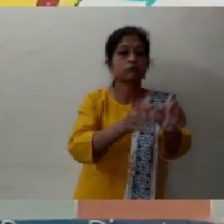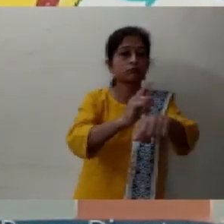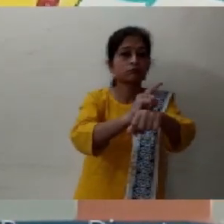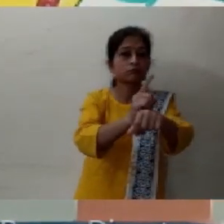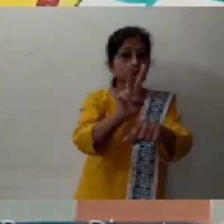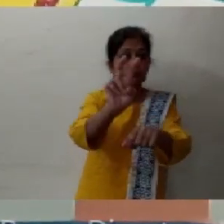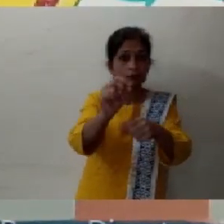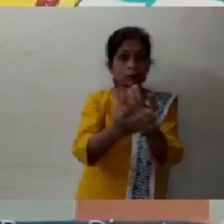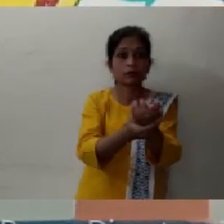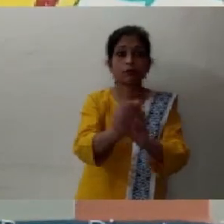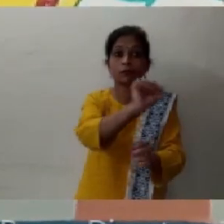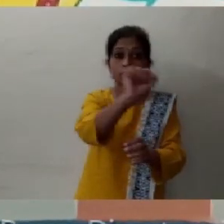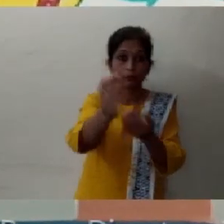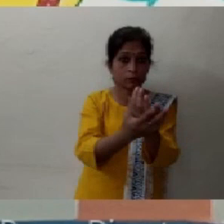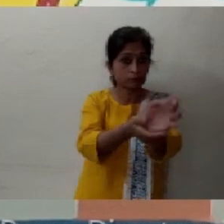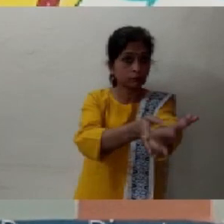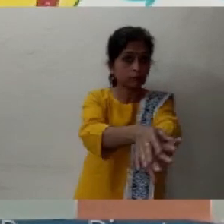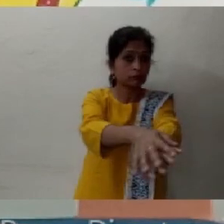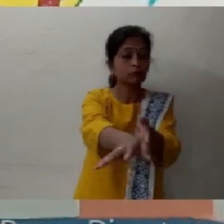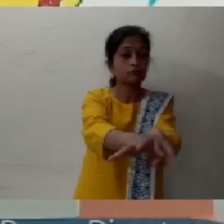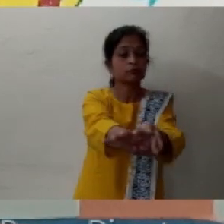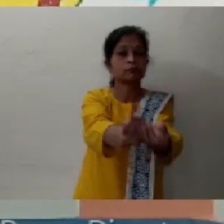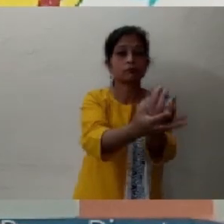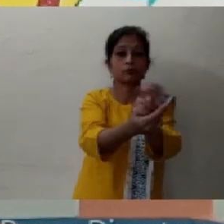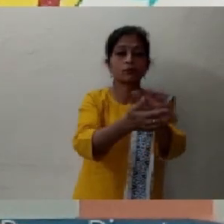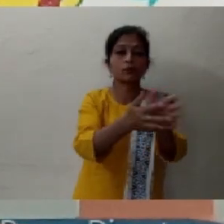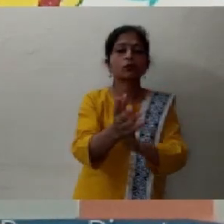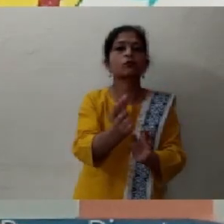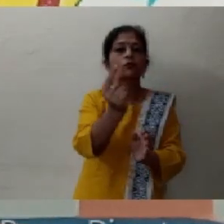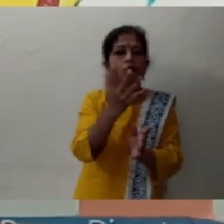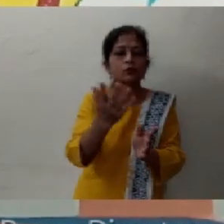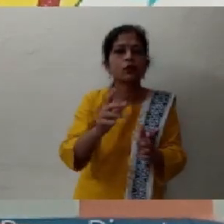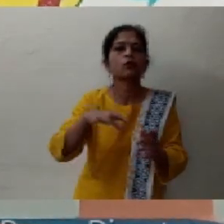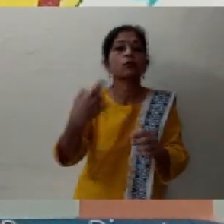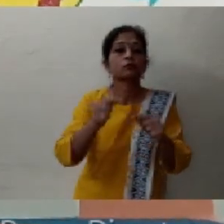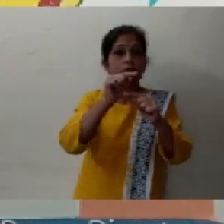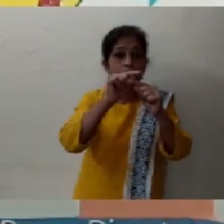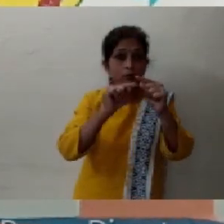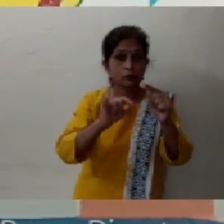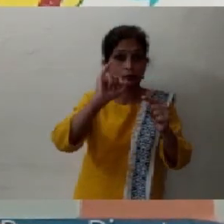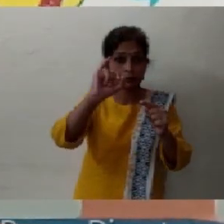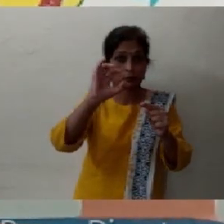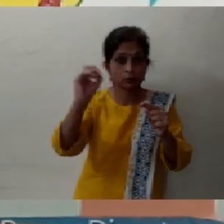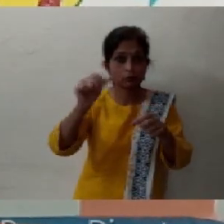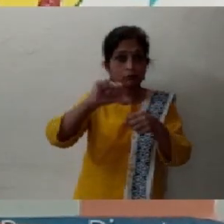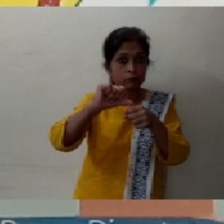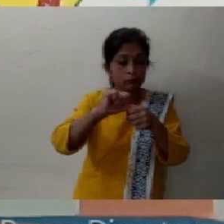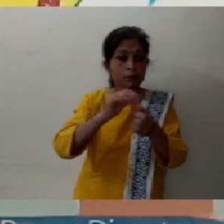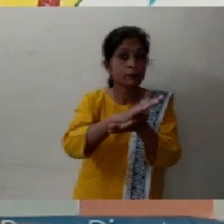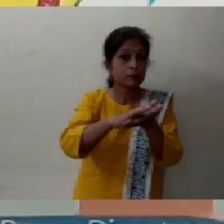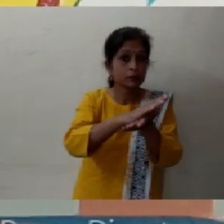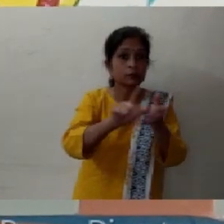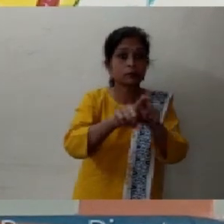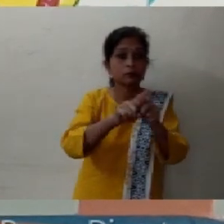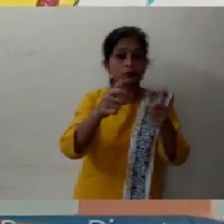तक आप हाथ को तरीके से धोएं। और किस चीज से धोएं? या तो वो 60% अल्कोहल